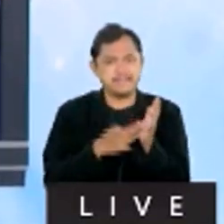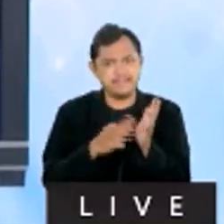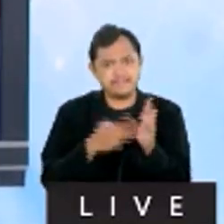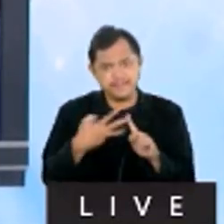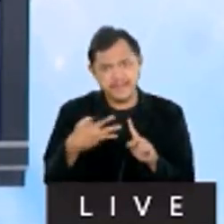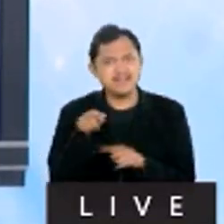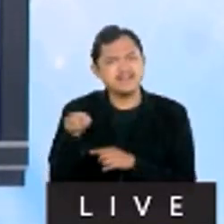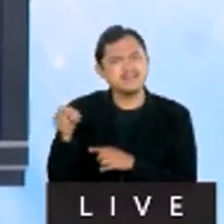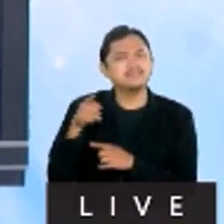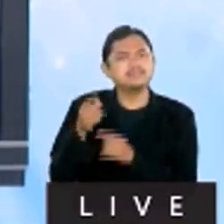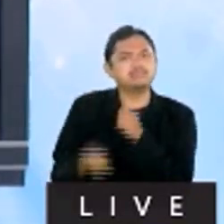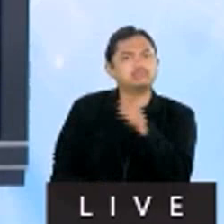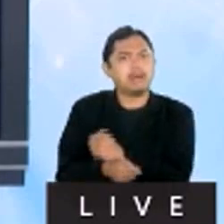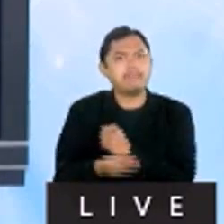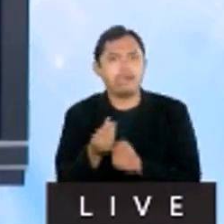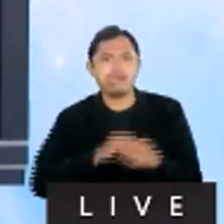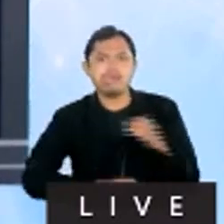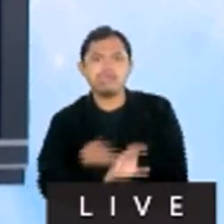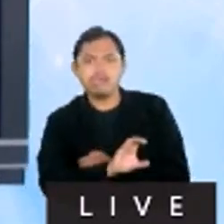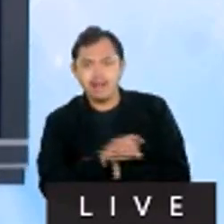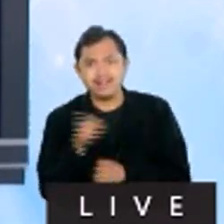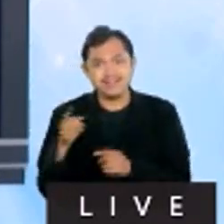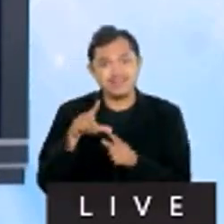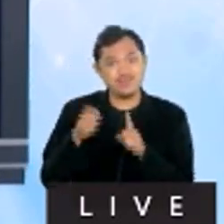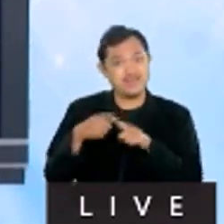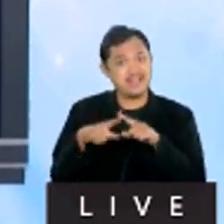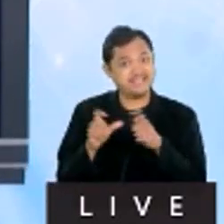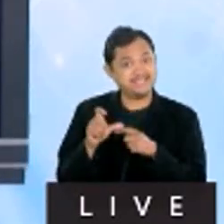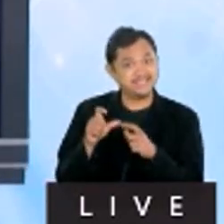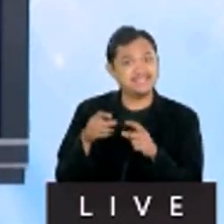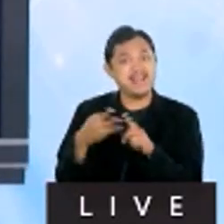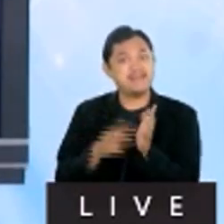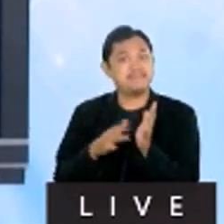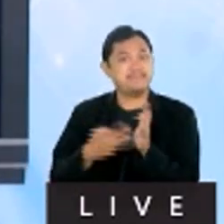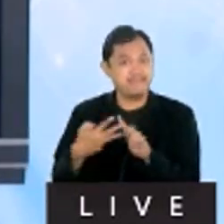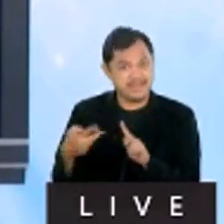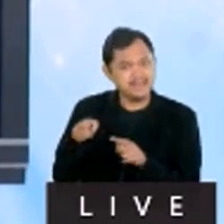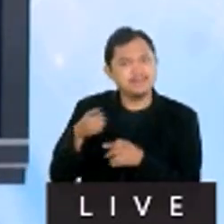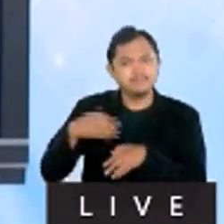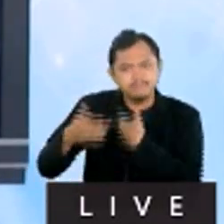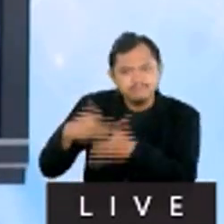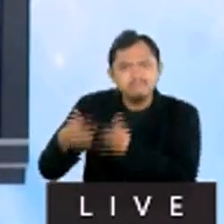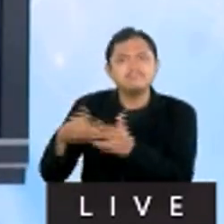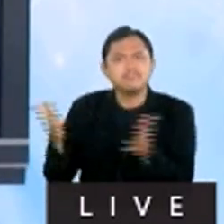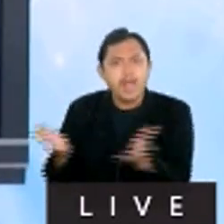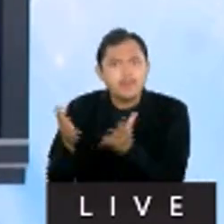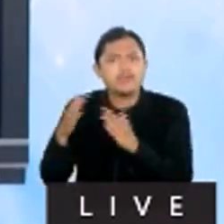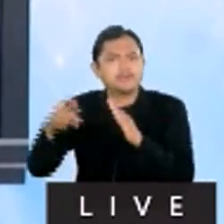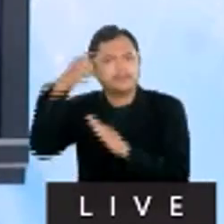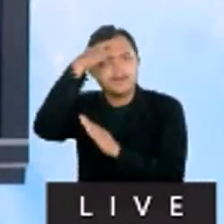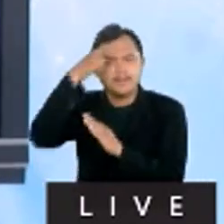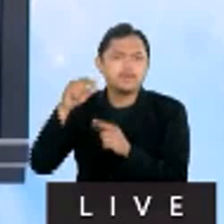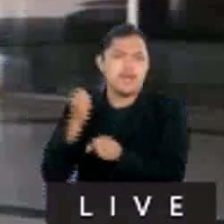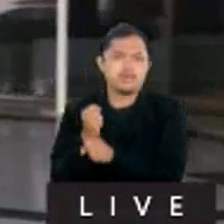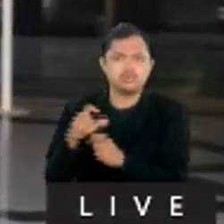suap dan gratifikasi. Saat ini Lukas NMB masih menjalani perawatan di RSPAD Gatot Subroto, Jakarta Selatan.